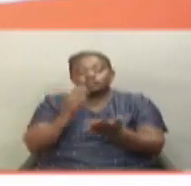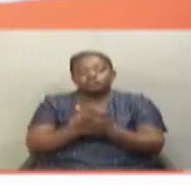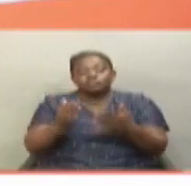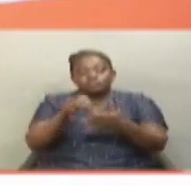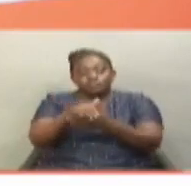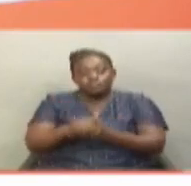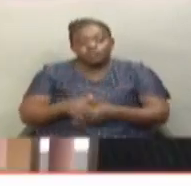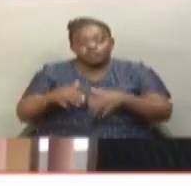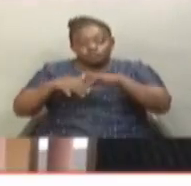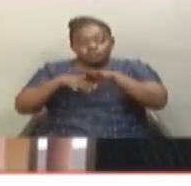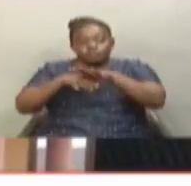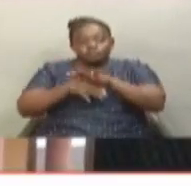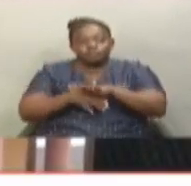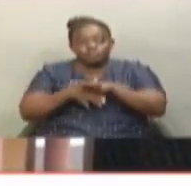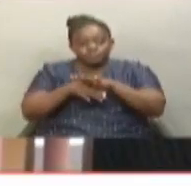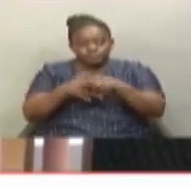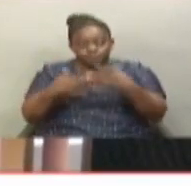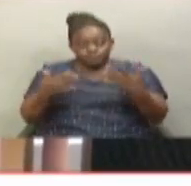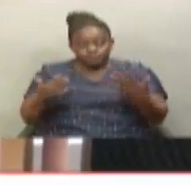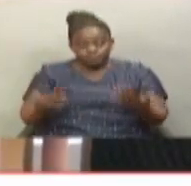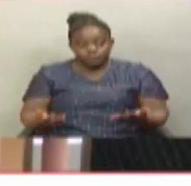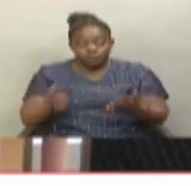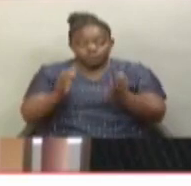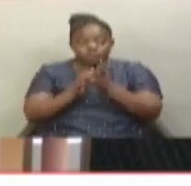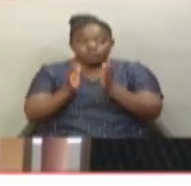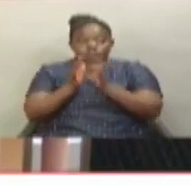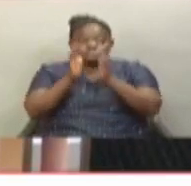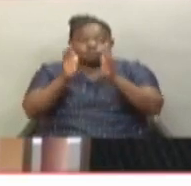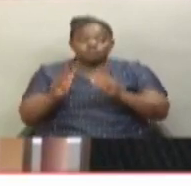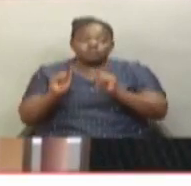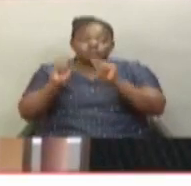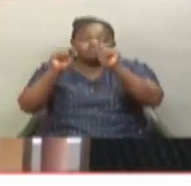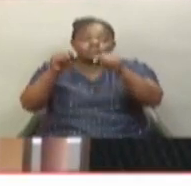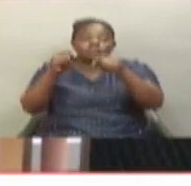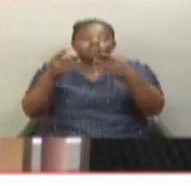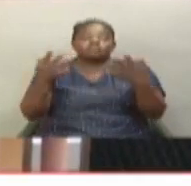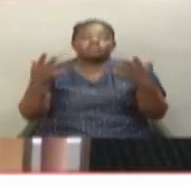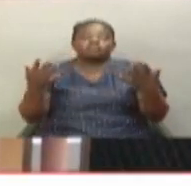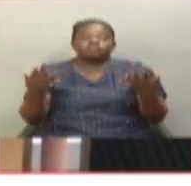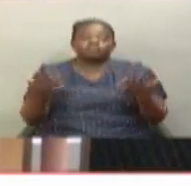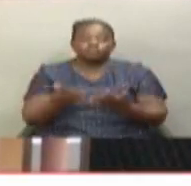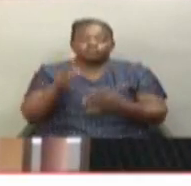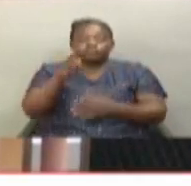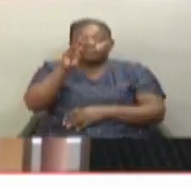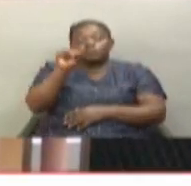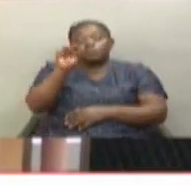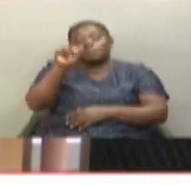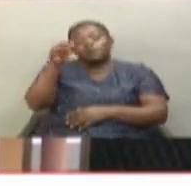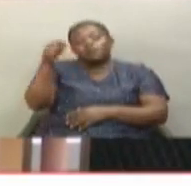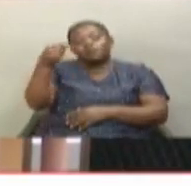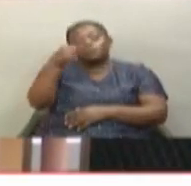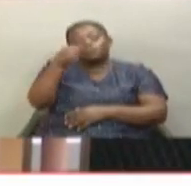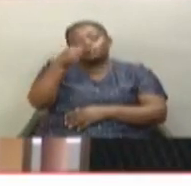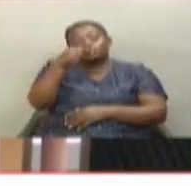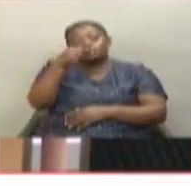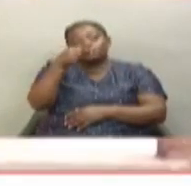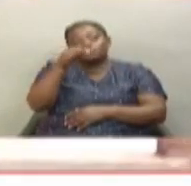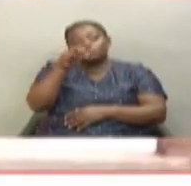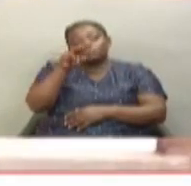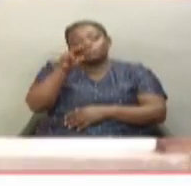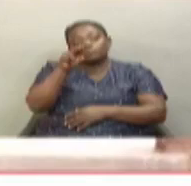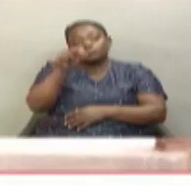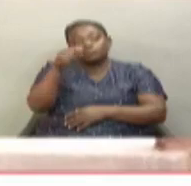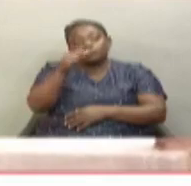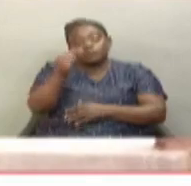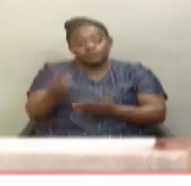ekimu. Abakulisa abakunganda maka g'omutaka Naduli Kibale n'akukubasanga matuga mu disitulikiti ye Wakiso okwetaba mu